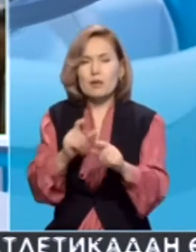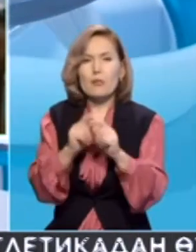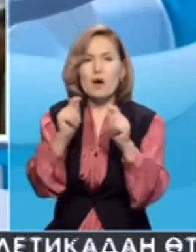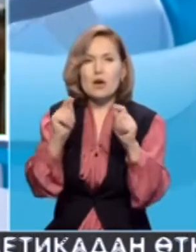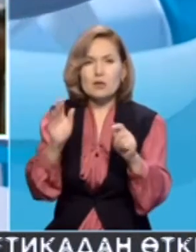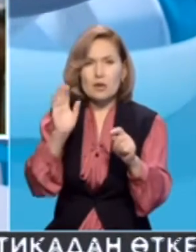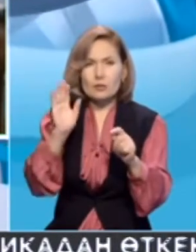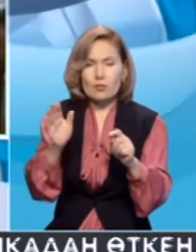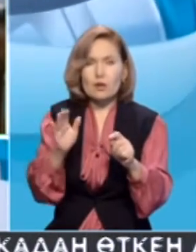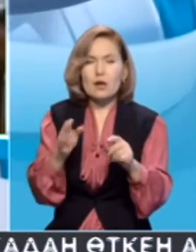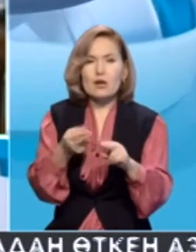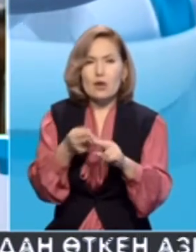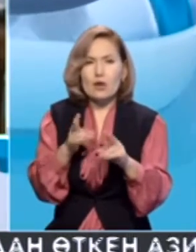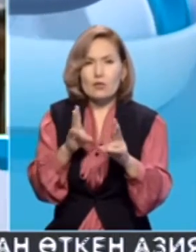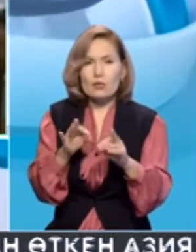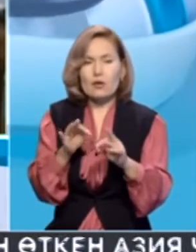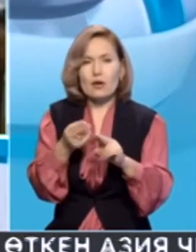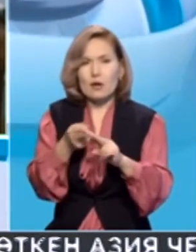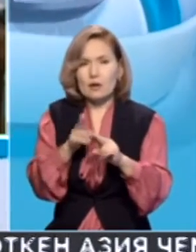шешіледі?